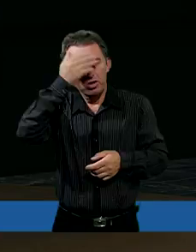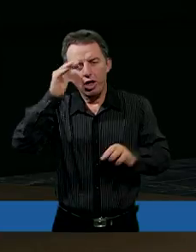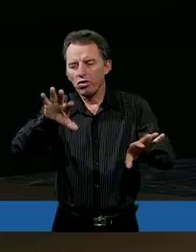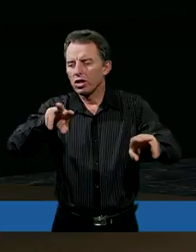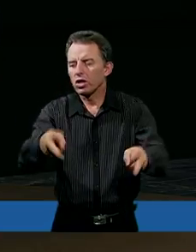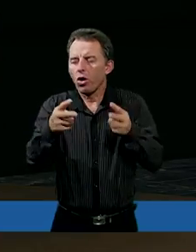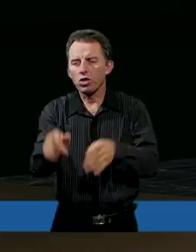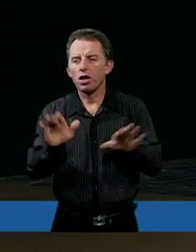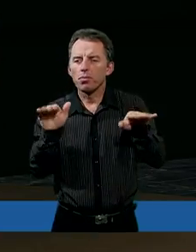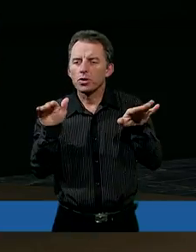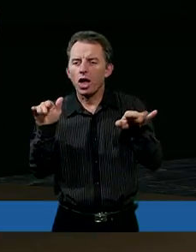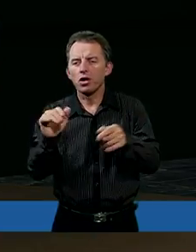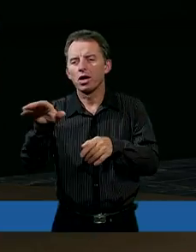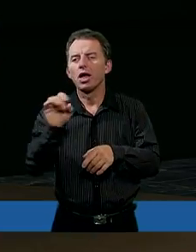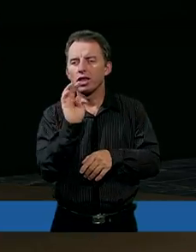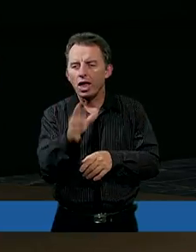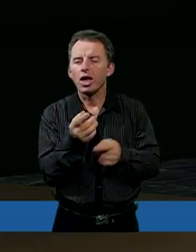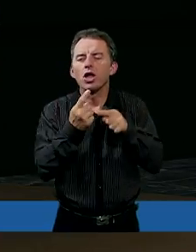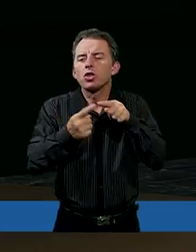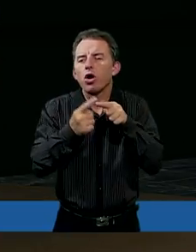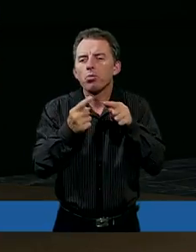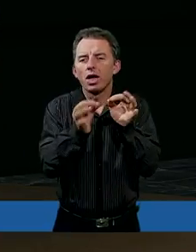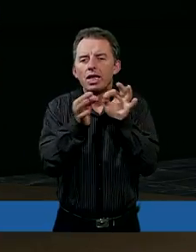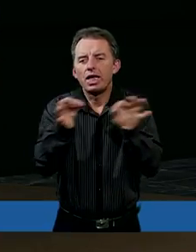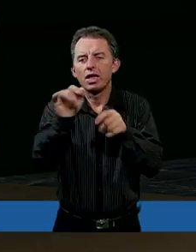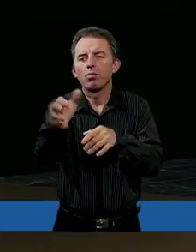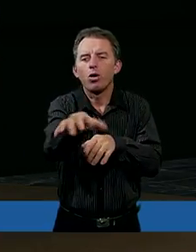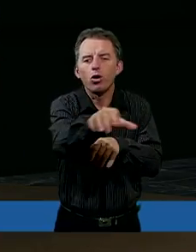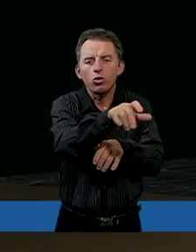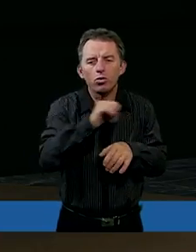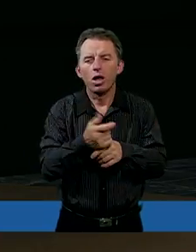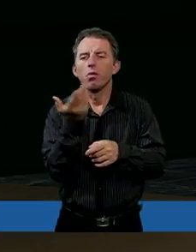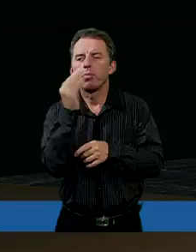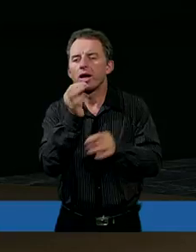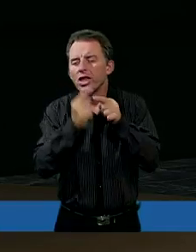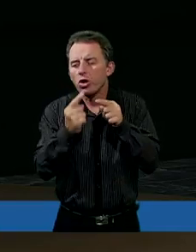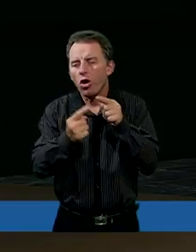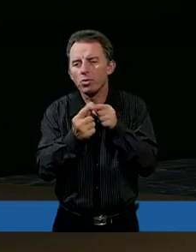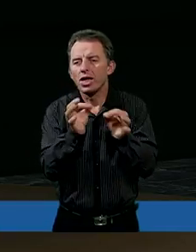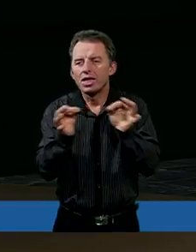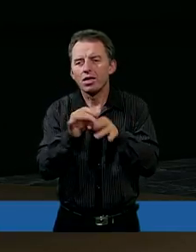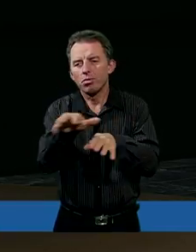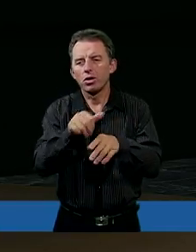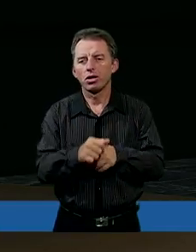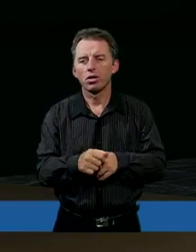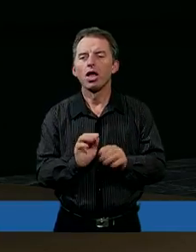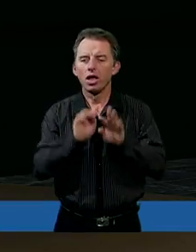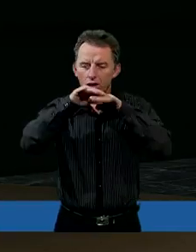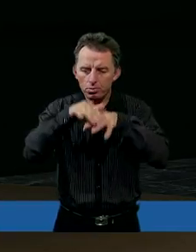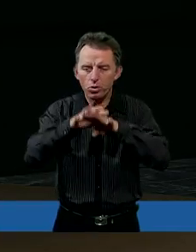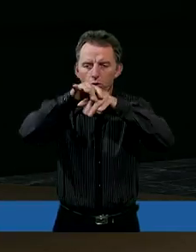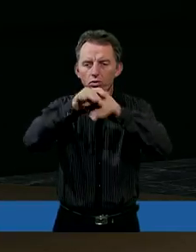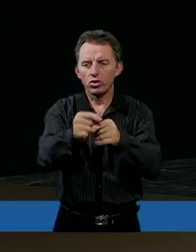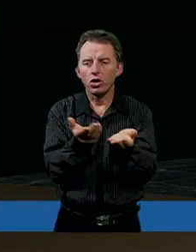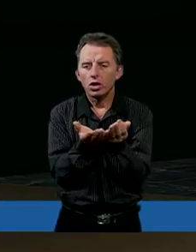skąd ten ptaszek takie drobniutkie nitki pozbierał, bo to bardzo drobniutkie były, i wplótł w